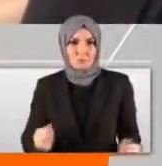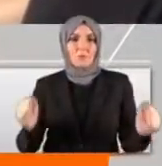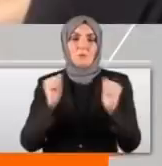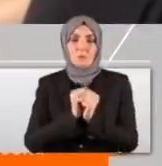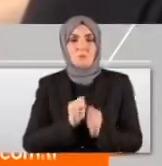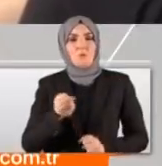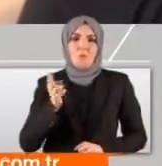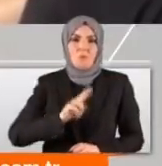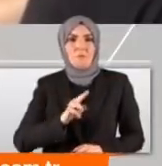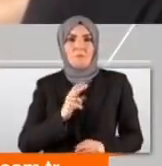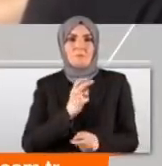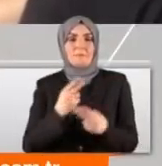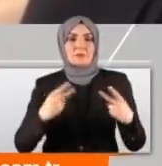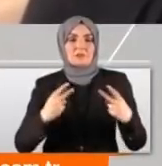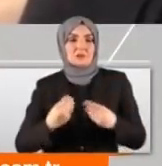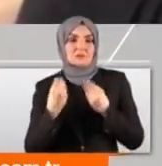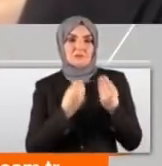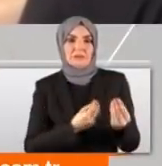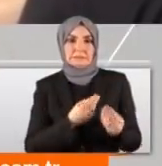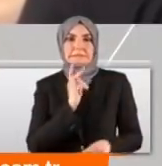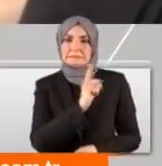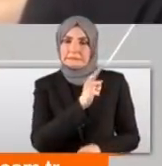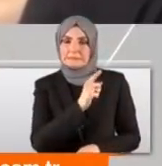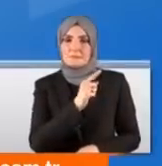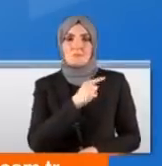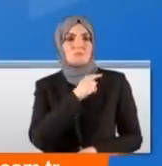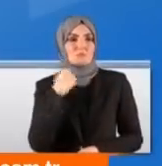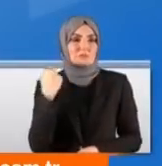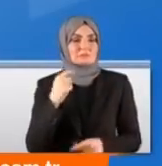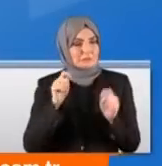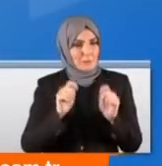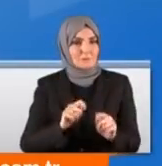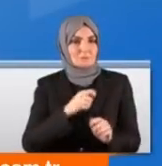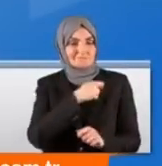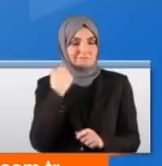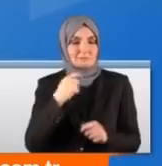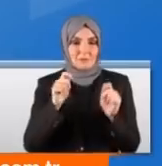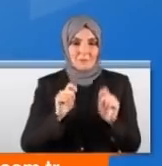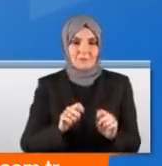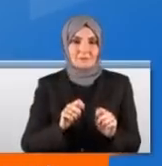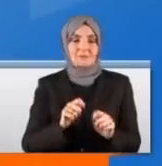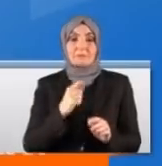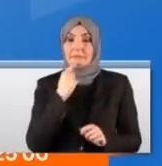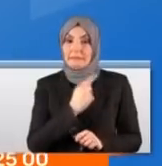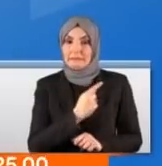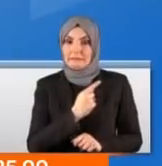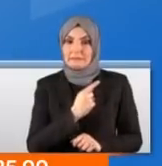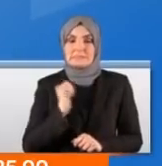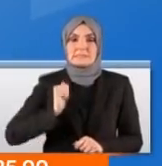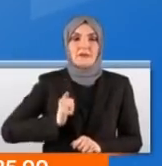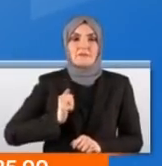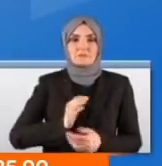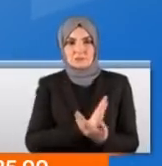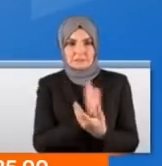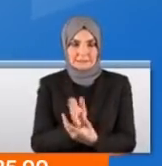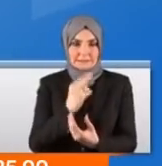boğazını keseceğim seni yaşatmayacağım tespitlerde bulunuyor Buse savcılığa gidip şikayette bulundu ama tehditler şantajlar